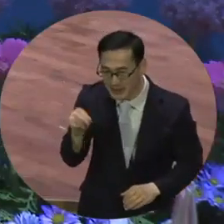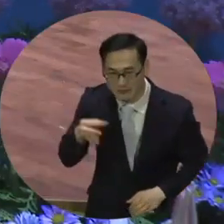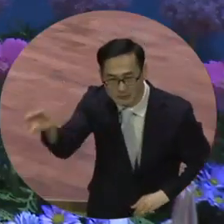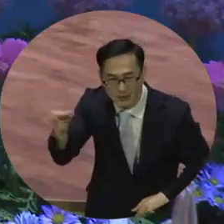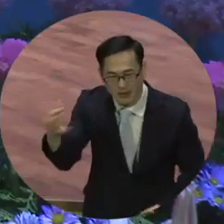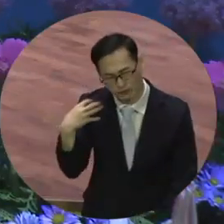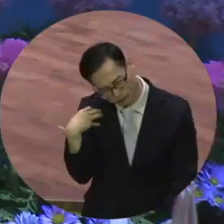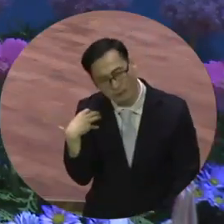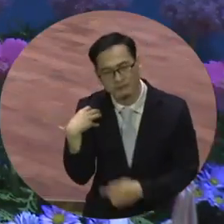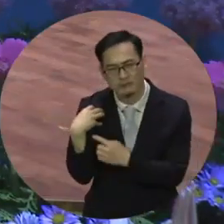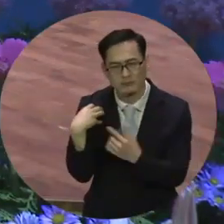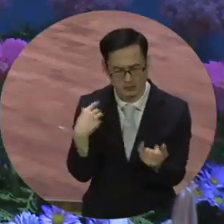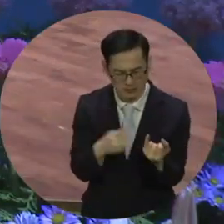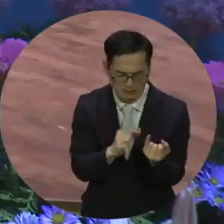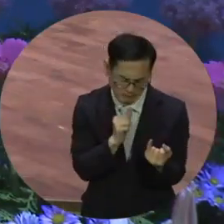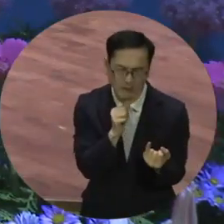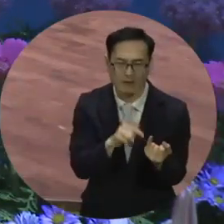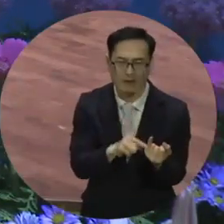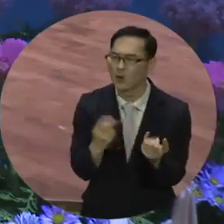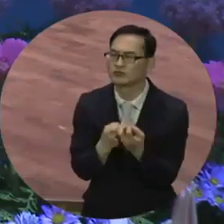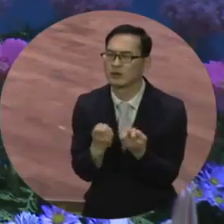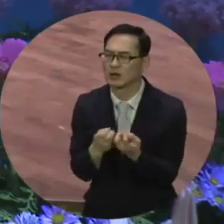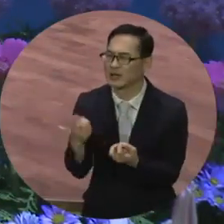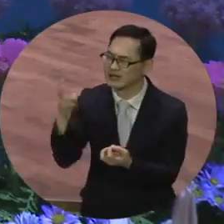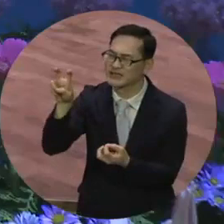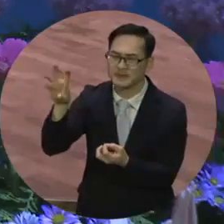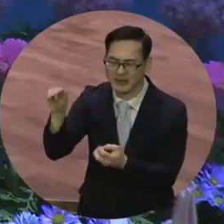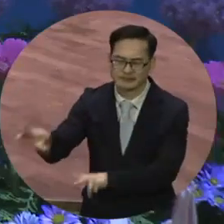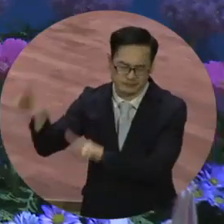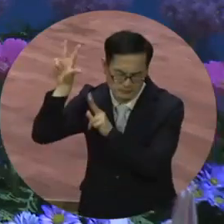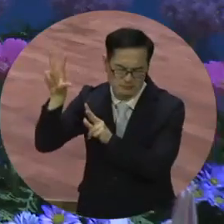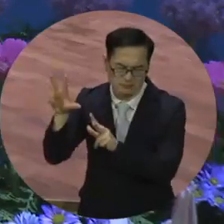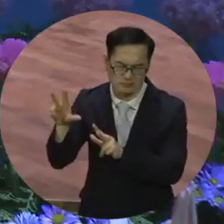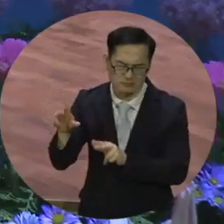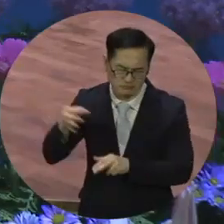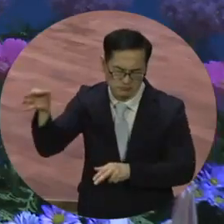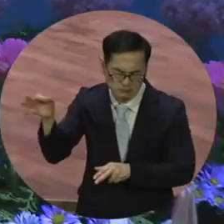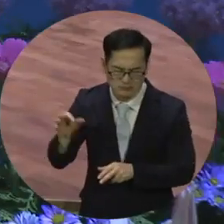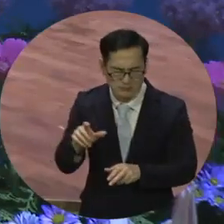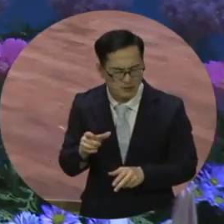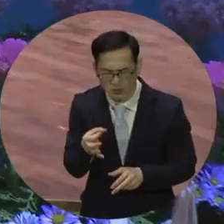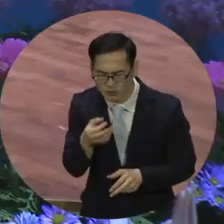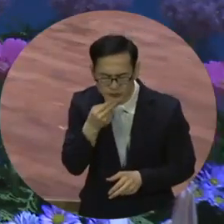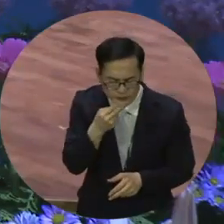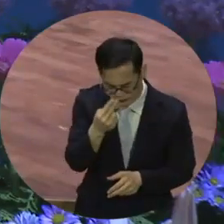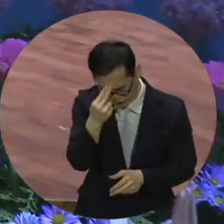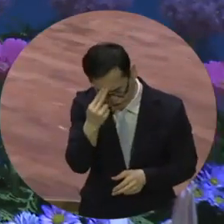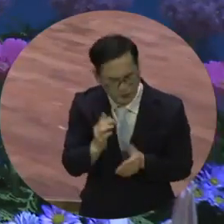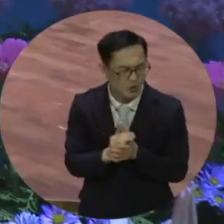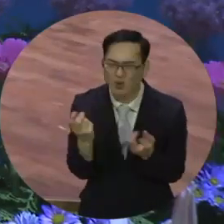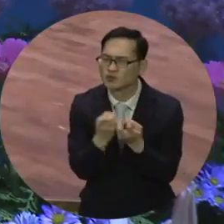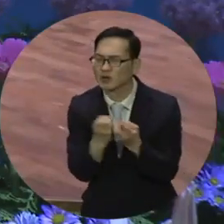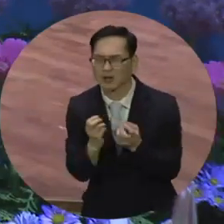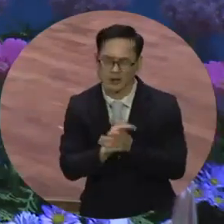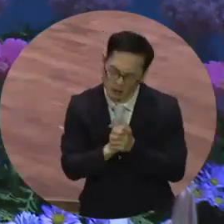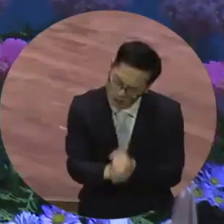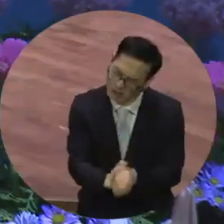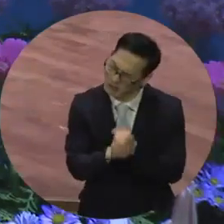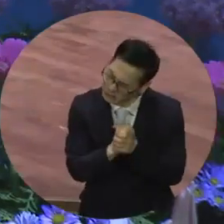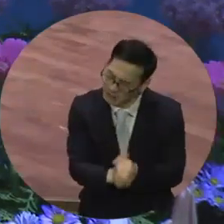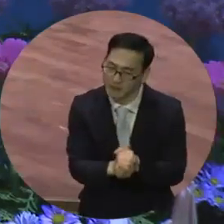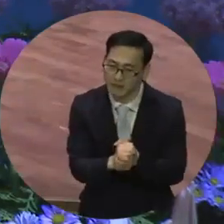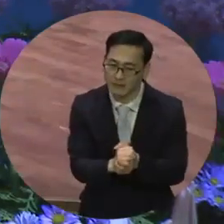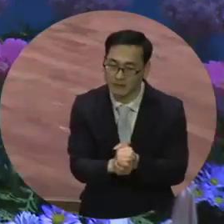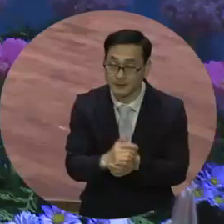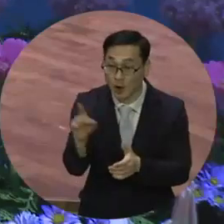엄청 부담이 돼가 주여, 이 20만 원을 매달 내는 어떻게 냅니까? 고민하는 상황 속에 어느